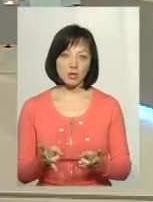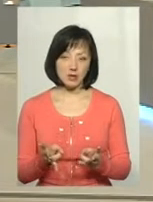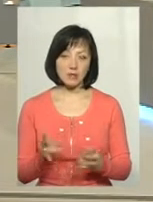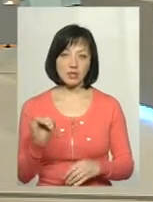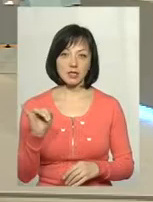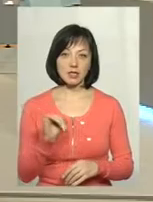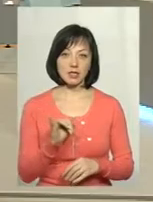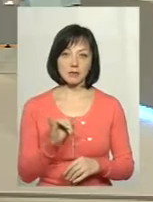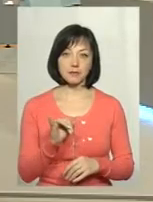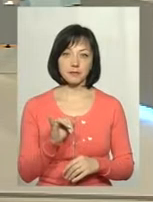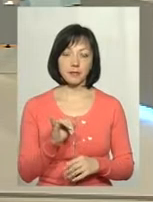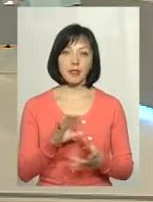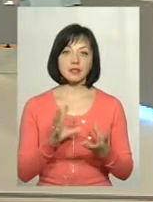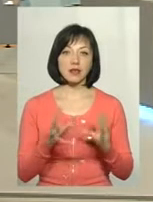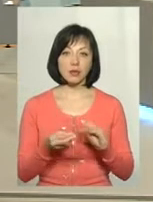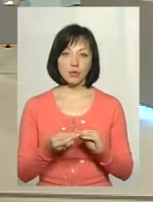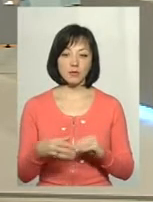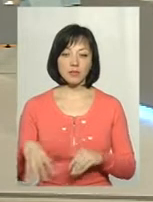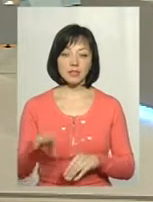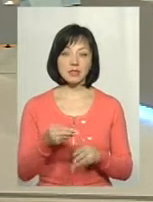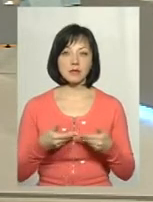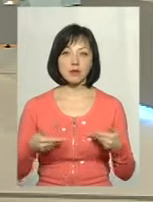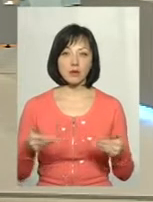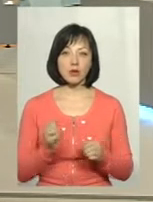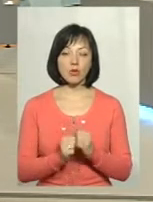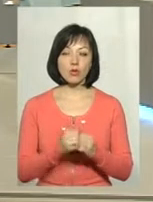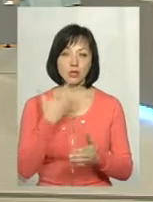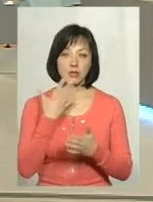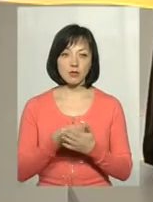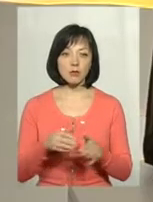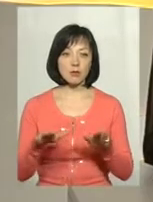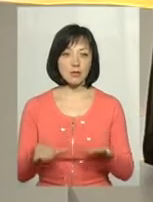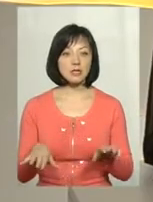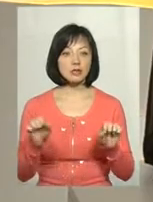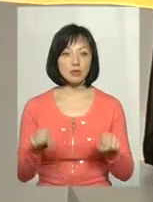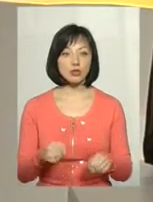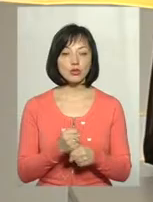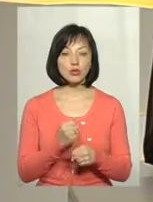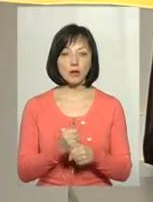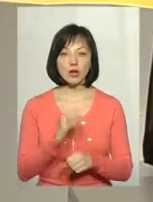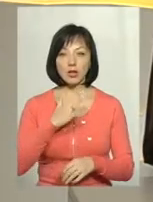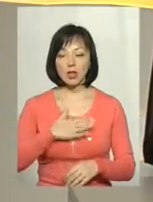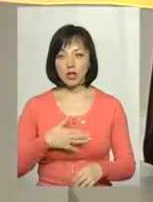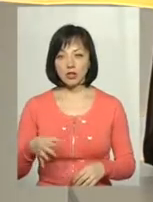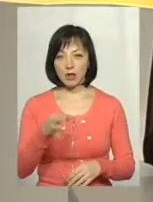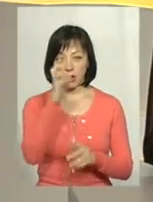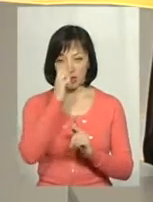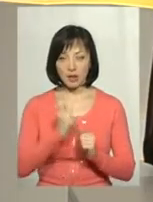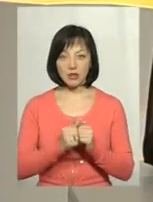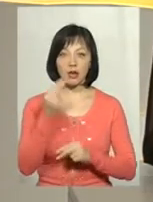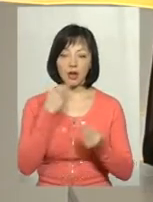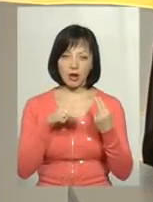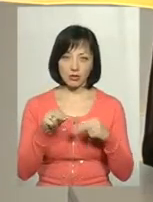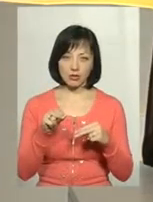І загалом всі ми, кожен на своєму місці, зможе зробити наш край, нашу країну